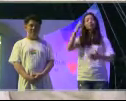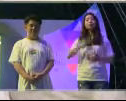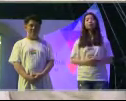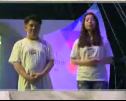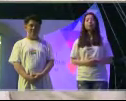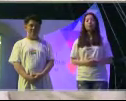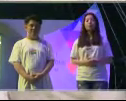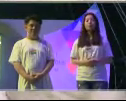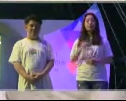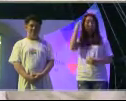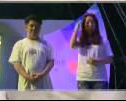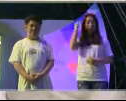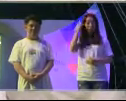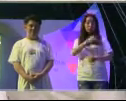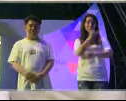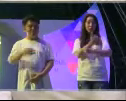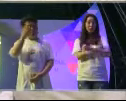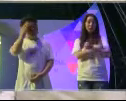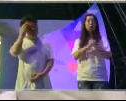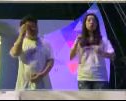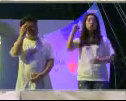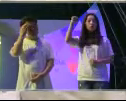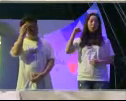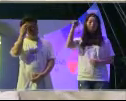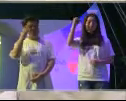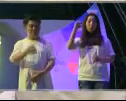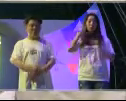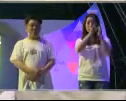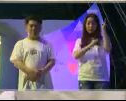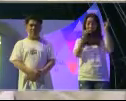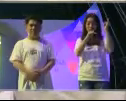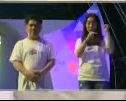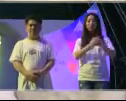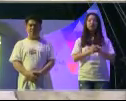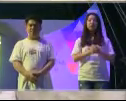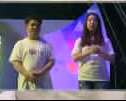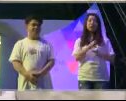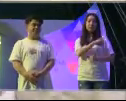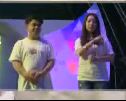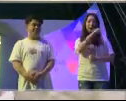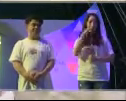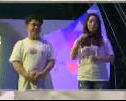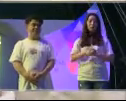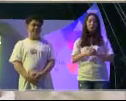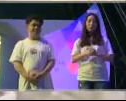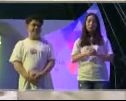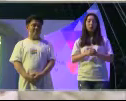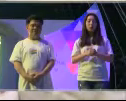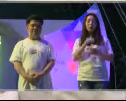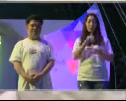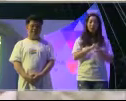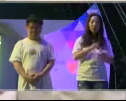인권 운동의 가장 역동적이고 인권 운동의 성찰과 반성 과 현주소를